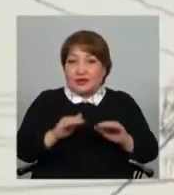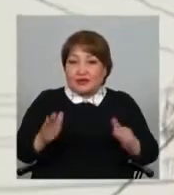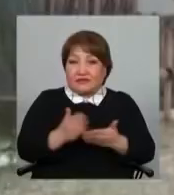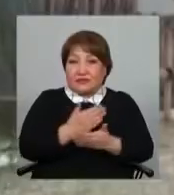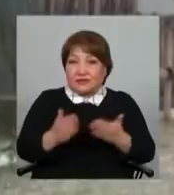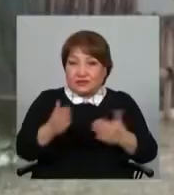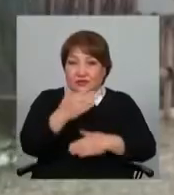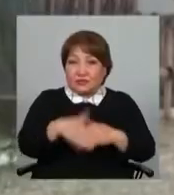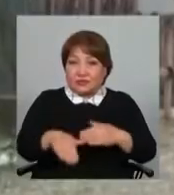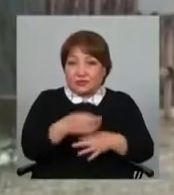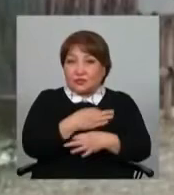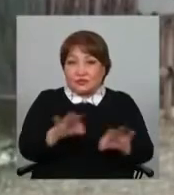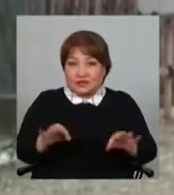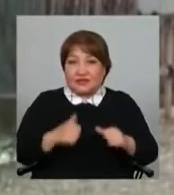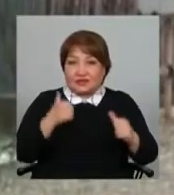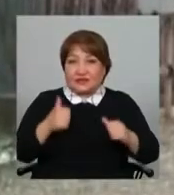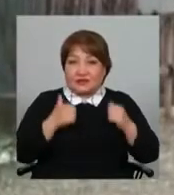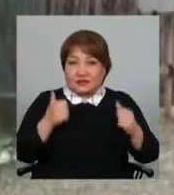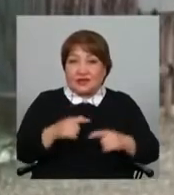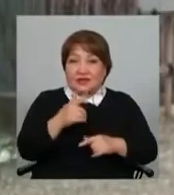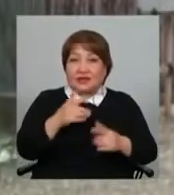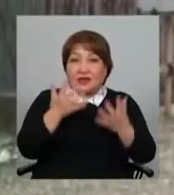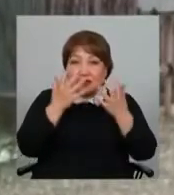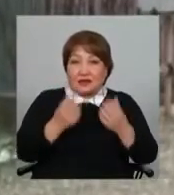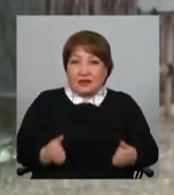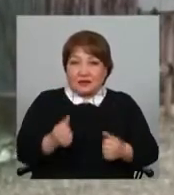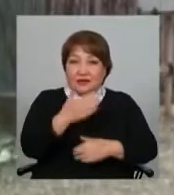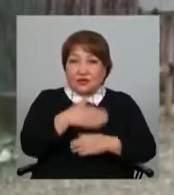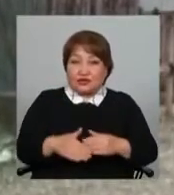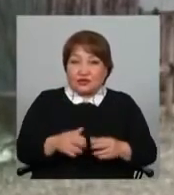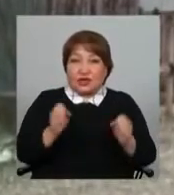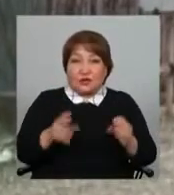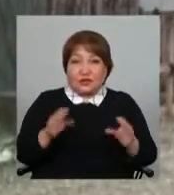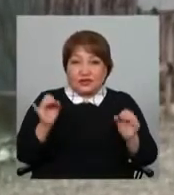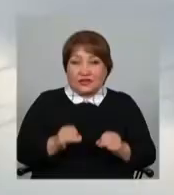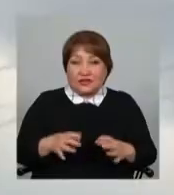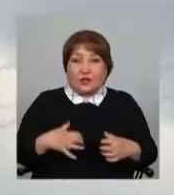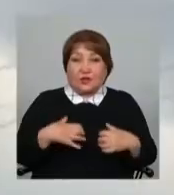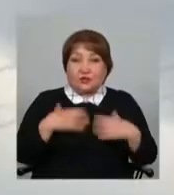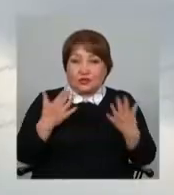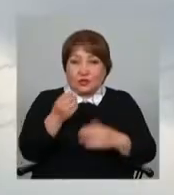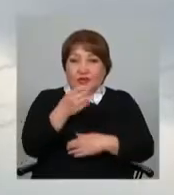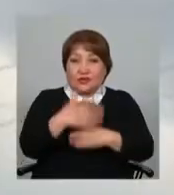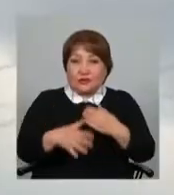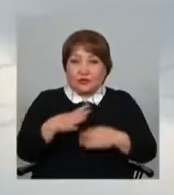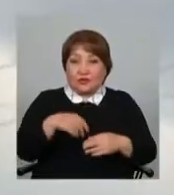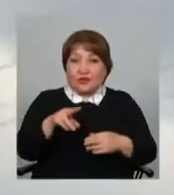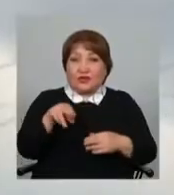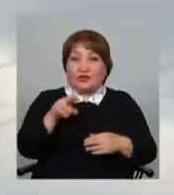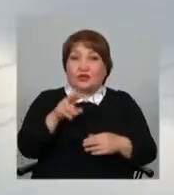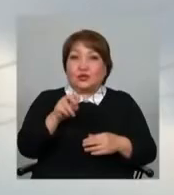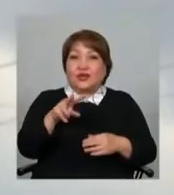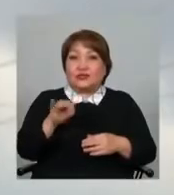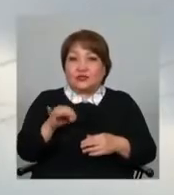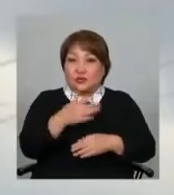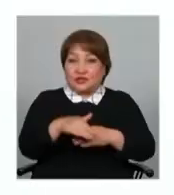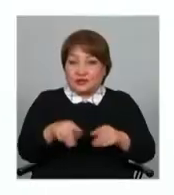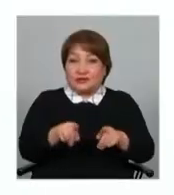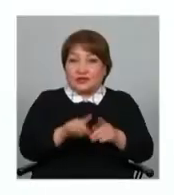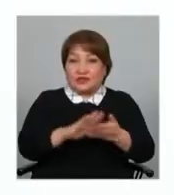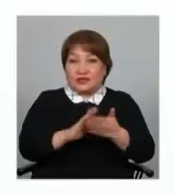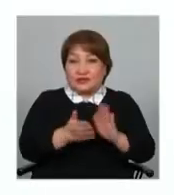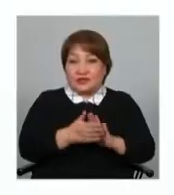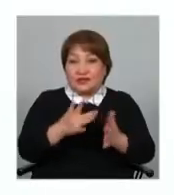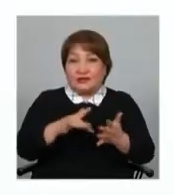жібермеуге тырысады. Қараңғыда көше қауіпті әрі қорқынышты. Орталықта бола тұра Дулати көшесінде де осы жағдай. Халық әкімдіктен